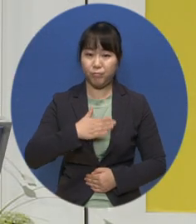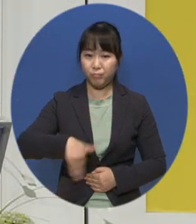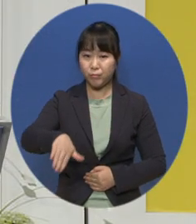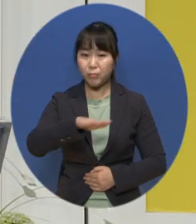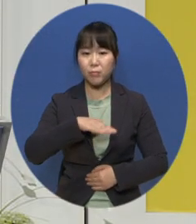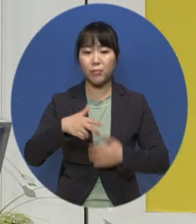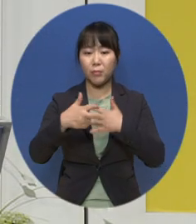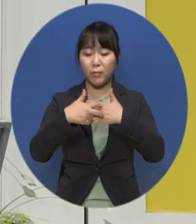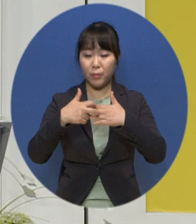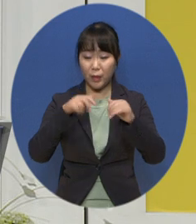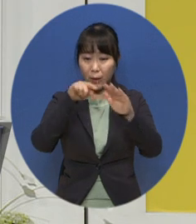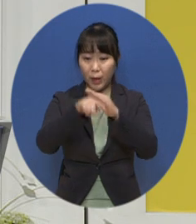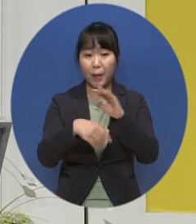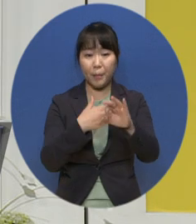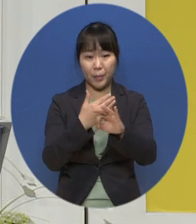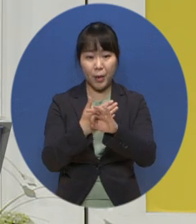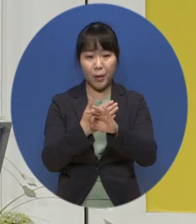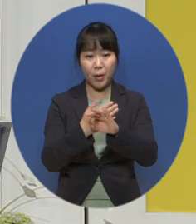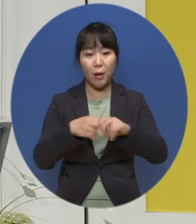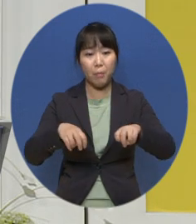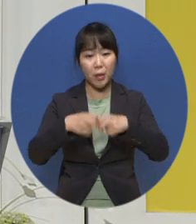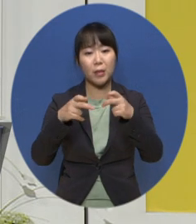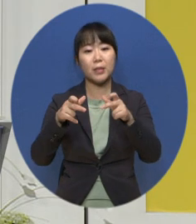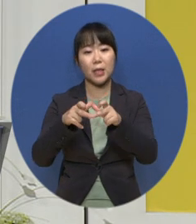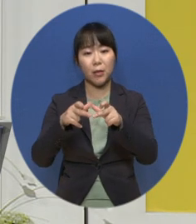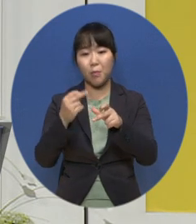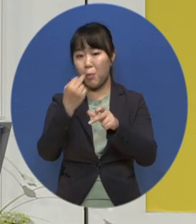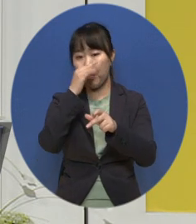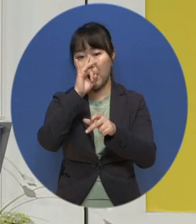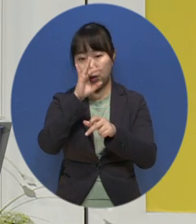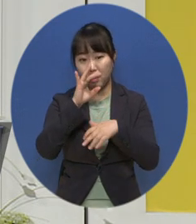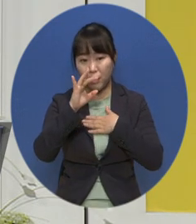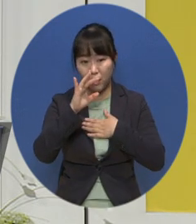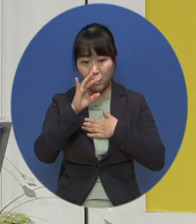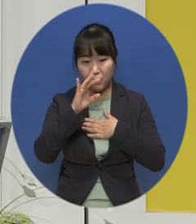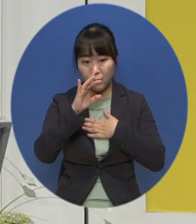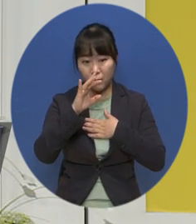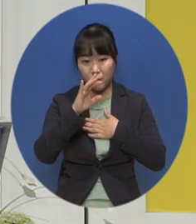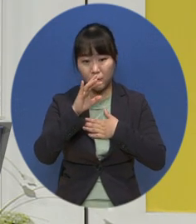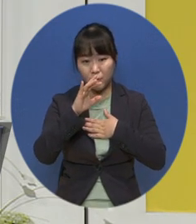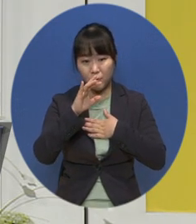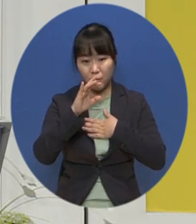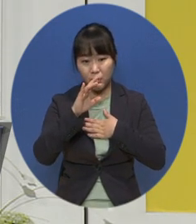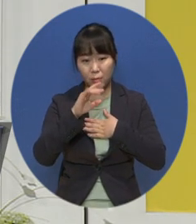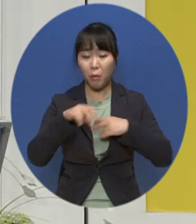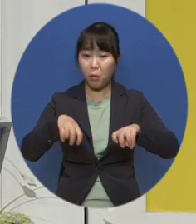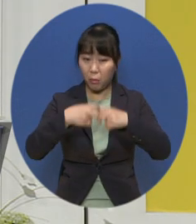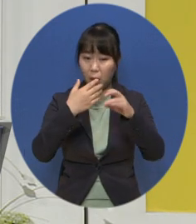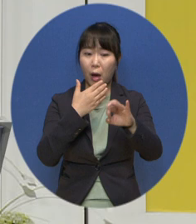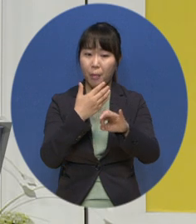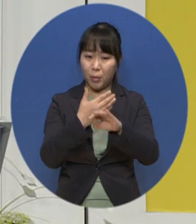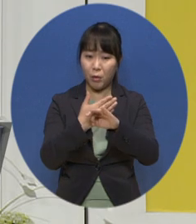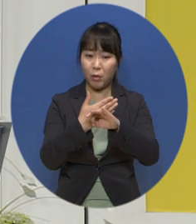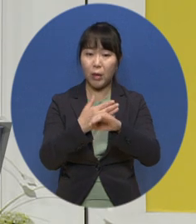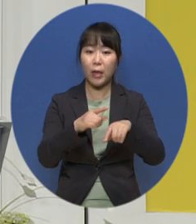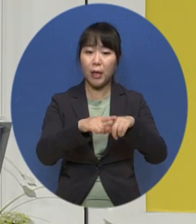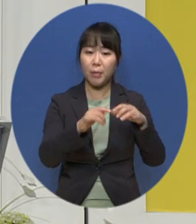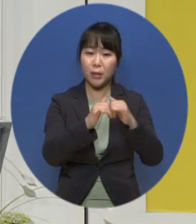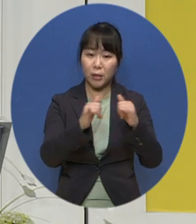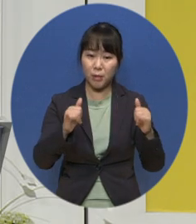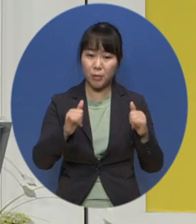병원에 가면 교통사고 장인들이 보험이 않는 당 을 아십니까 4 교통 사원 하면은 수가가